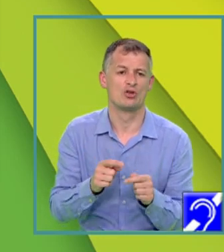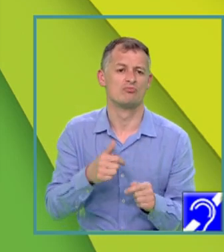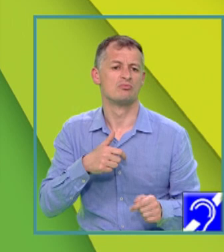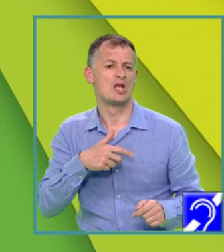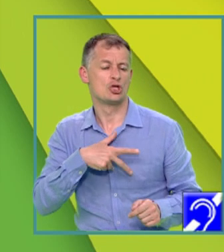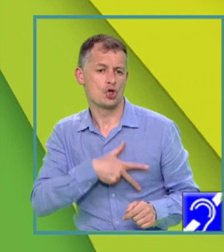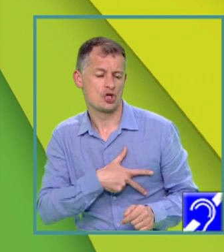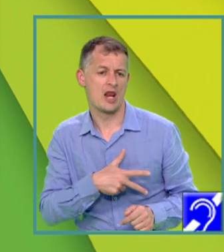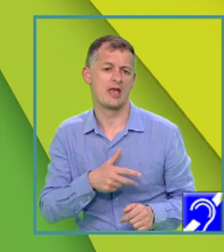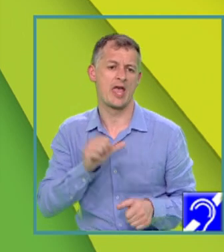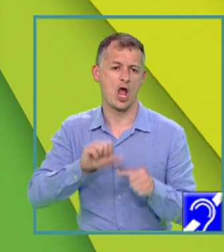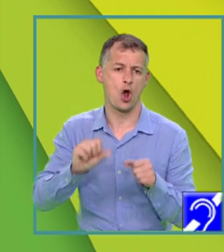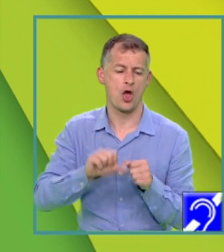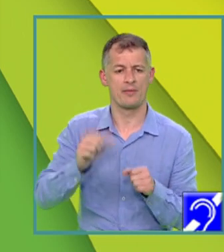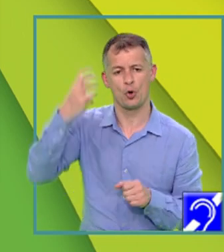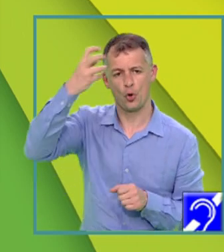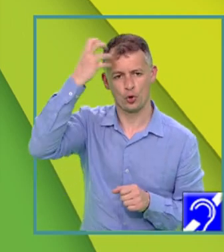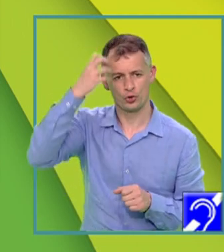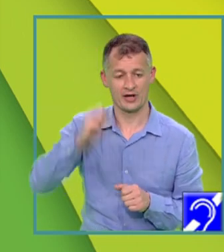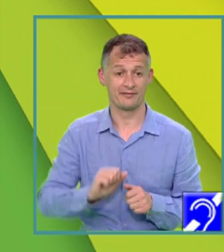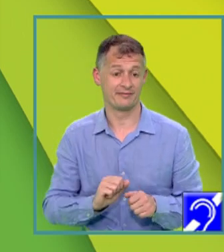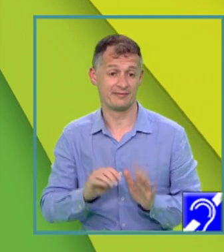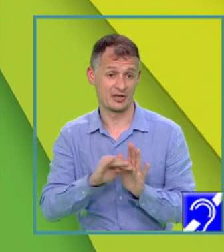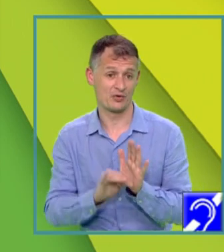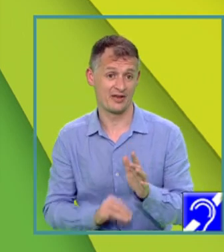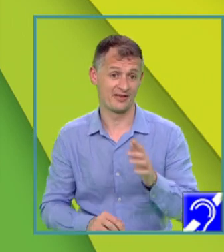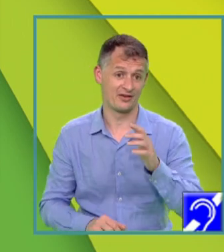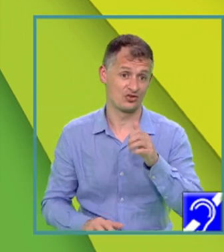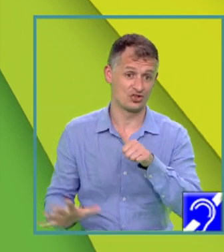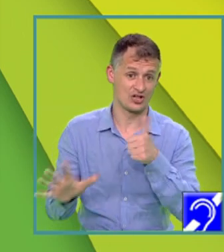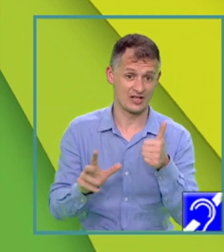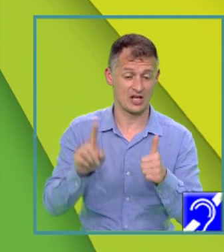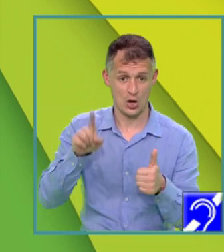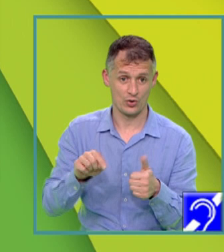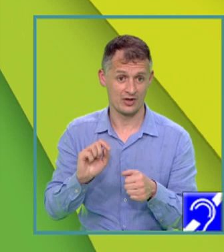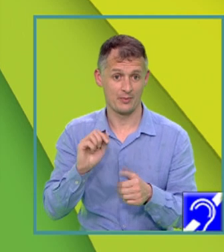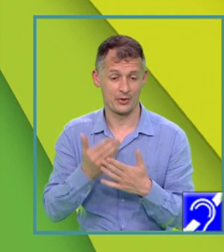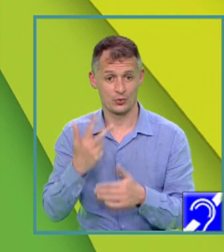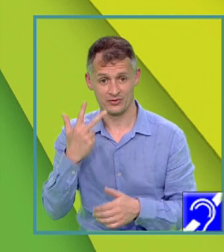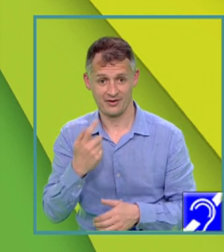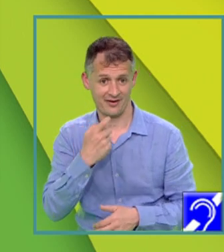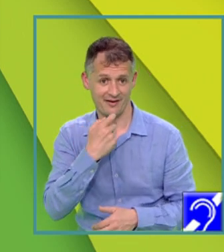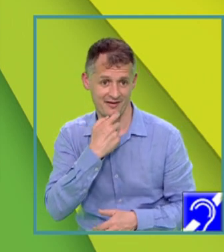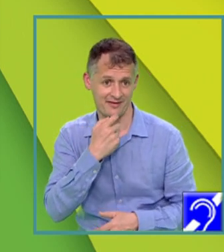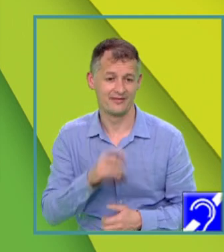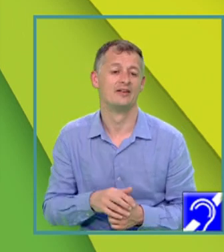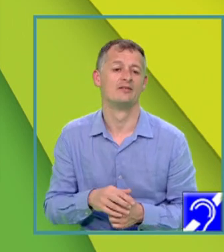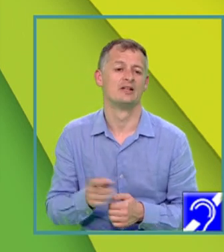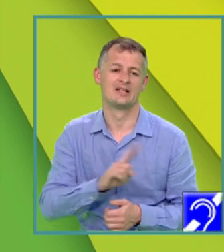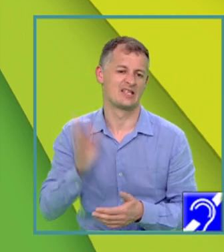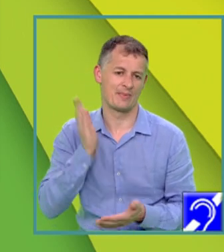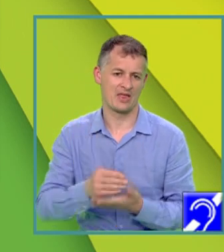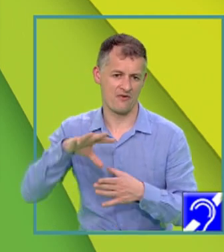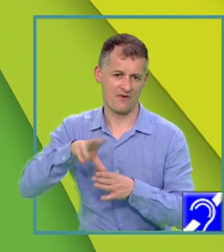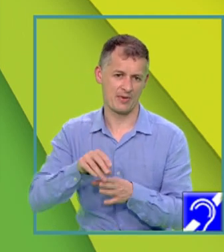economice, culturale, regula celor 6 luni, a celor 3 ani, instabilitatea familiilor din care provin partenerii și,